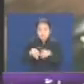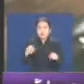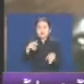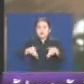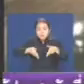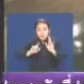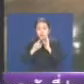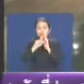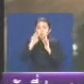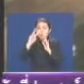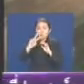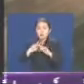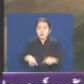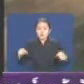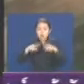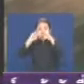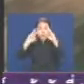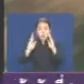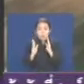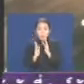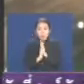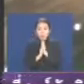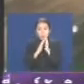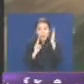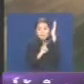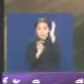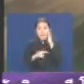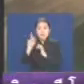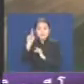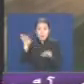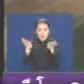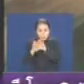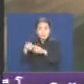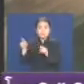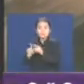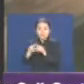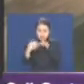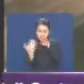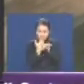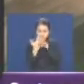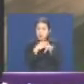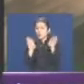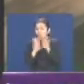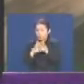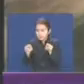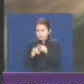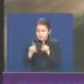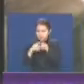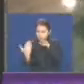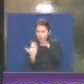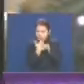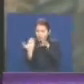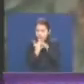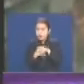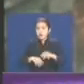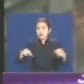ามหรือว่าวัดไผ่เขียวค่ะถนนแจ้งวัฒนะซอย14เรียบคลอง2ขาเข้าขาออกจันทรุเบกษาขาเข้าขาออกวัช